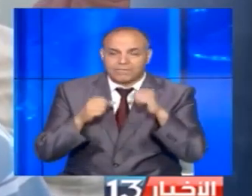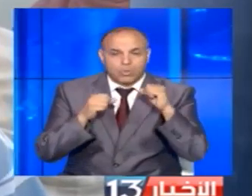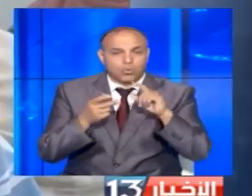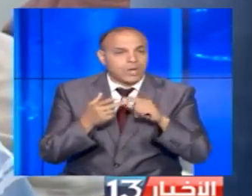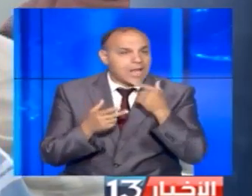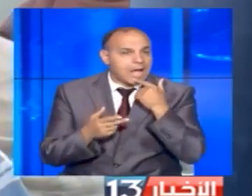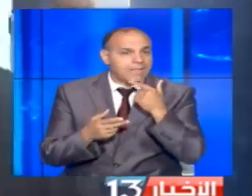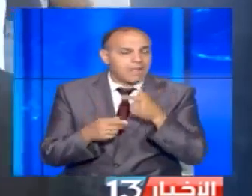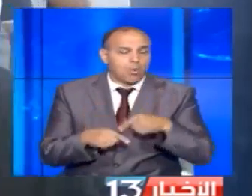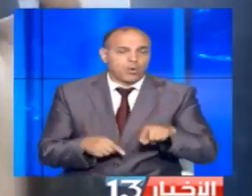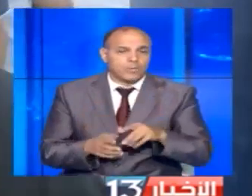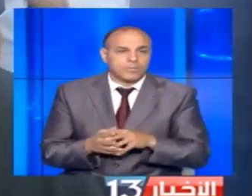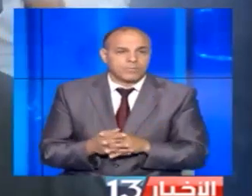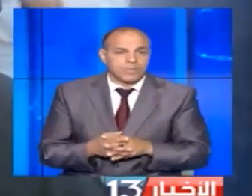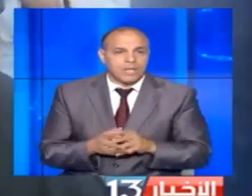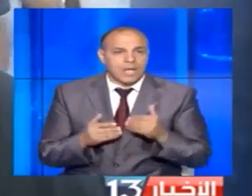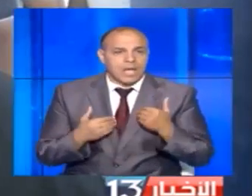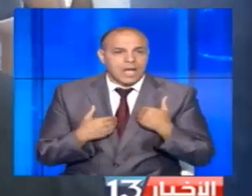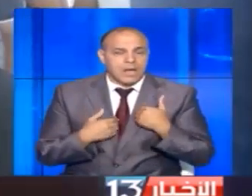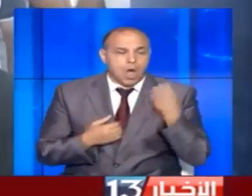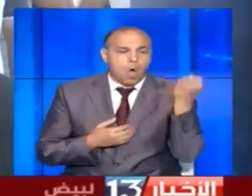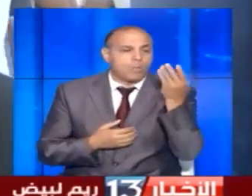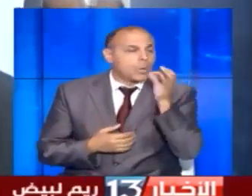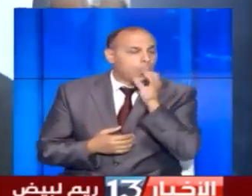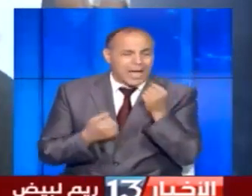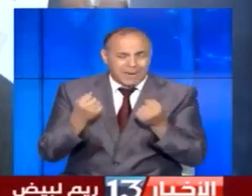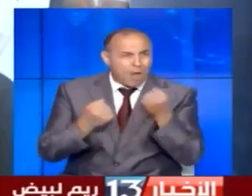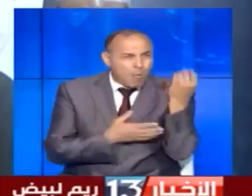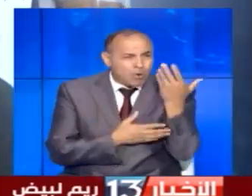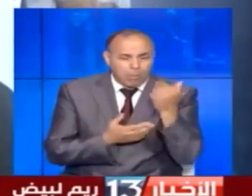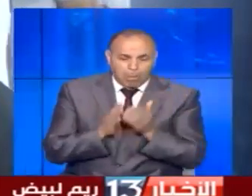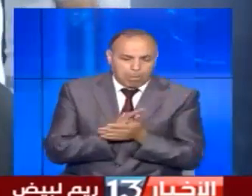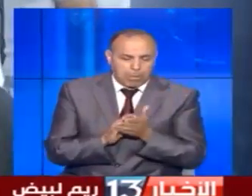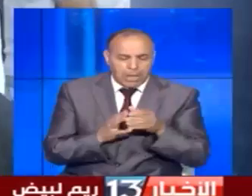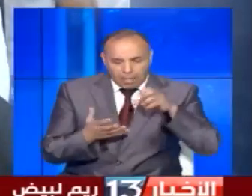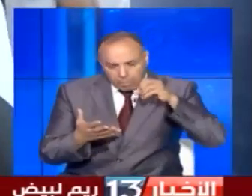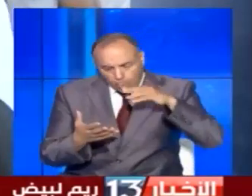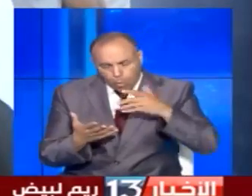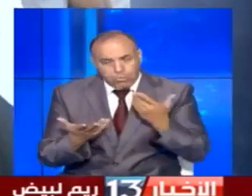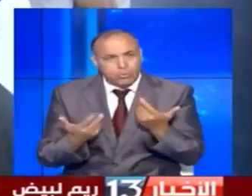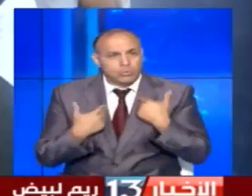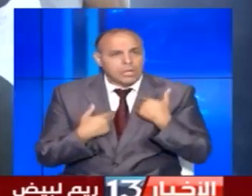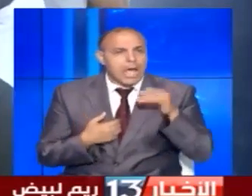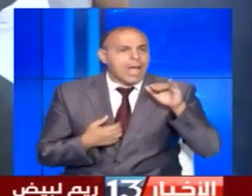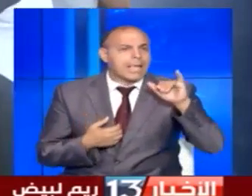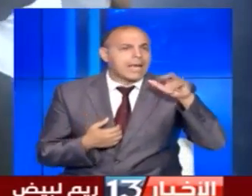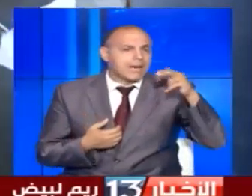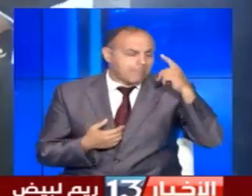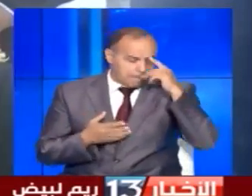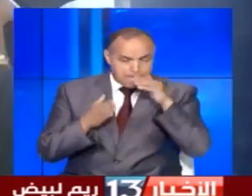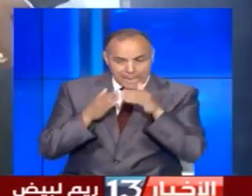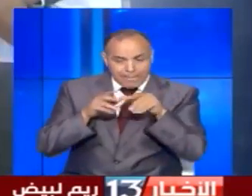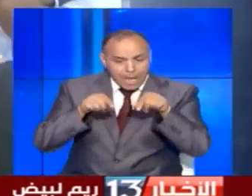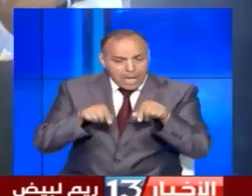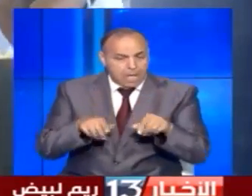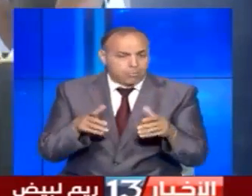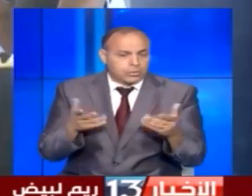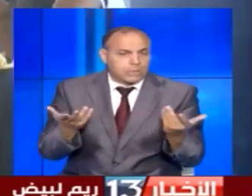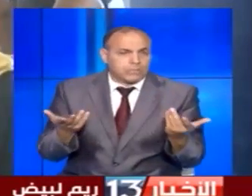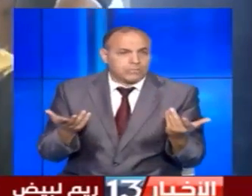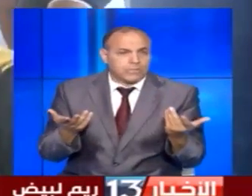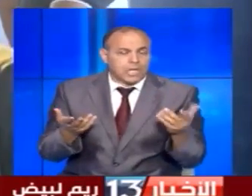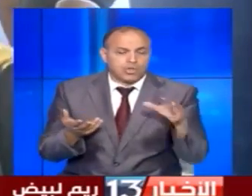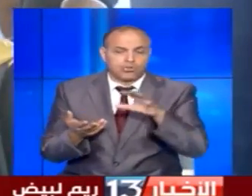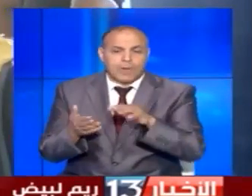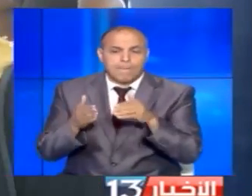في هذه الوقفة. معناها ما عندناش أمبيلونس في السبيطار تهز مريض، ما عندناش سكانير شكون يخدم عليها؟ مطالبنا هذه معناها تم الجهه